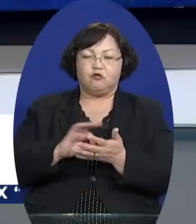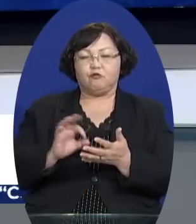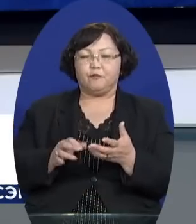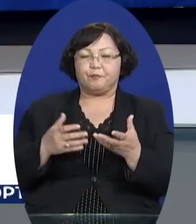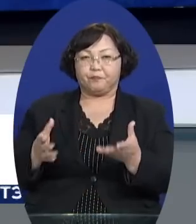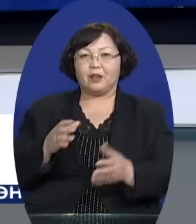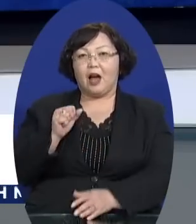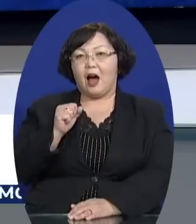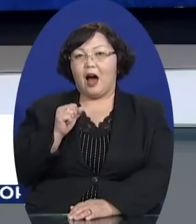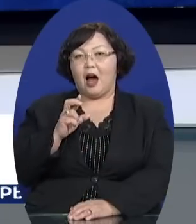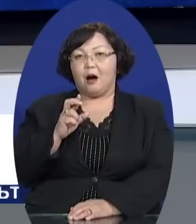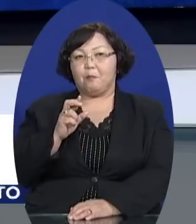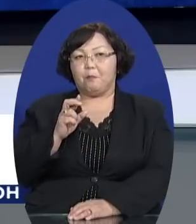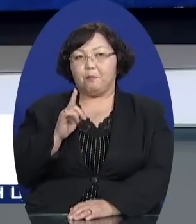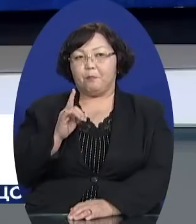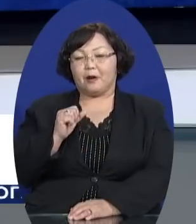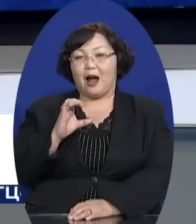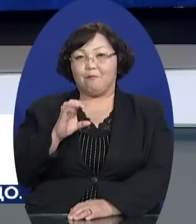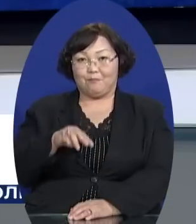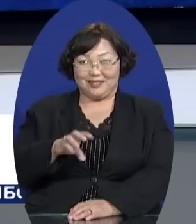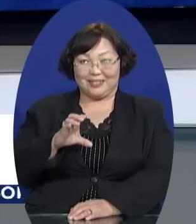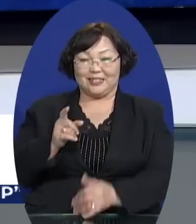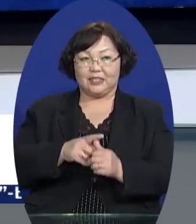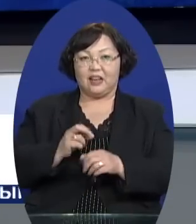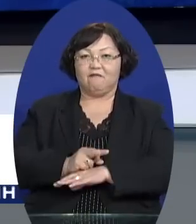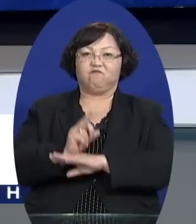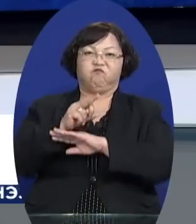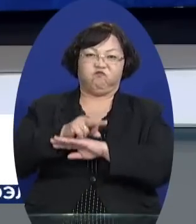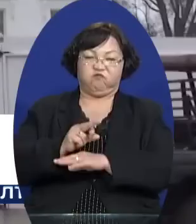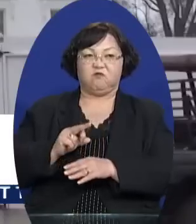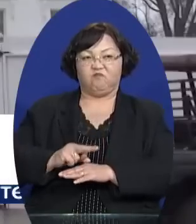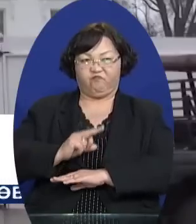нийлүүлэх хэвээрэ гэдэг байр суурийг Пентагоны албан ёсны төлөөлөгч мөн нотолсон байна.